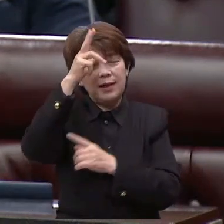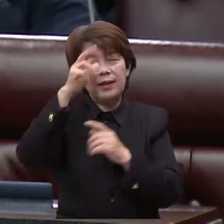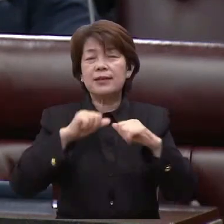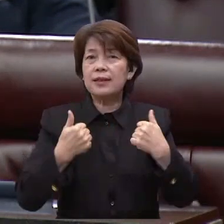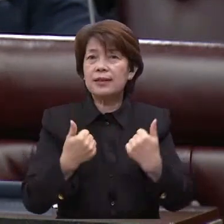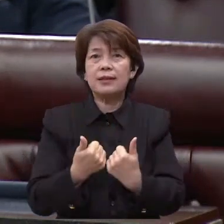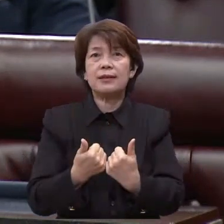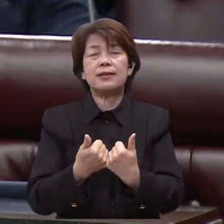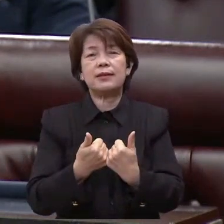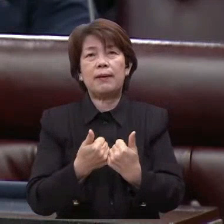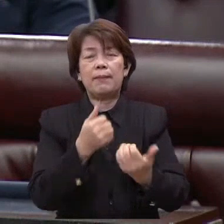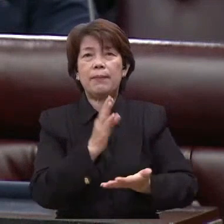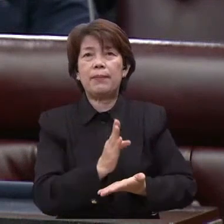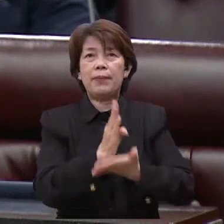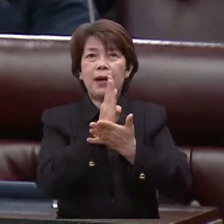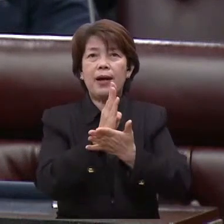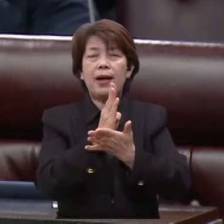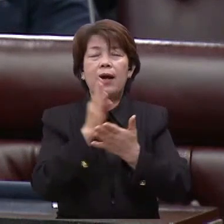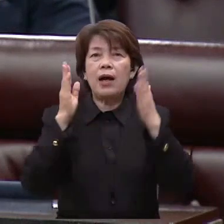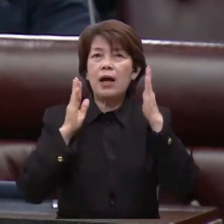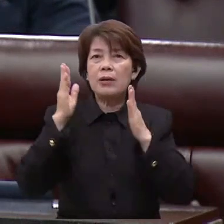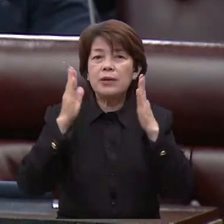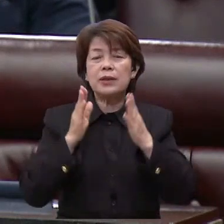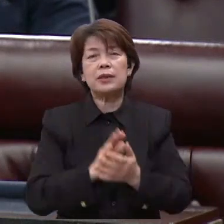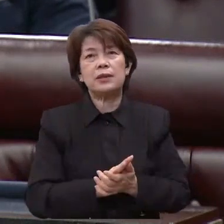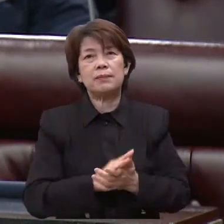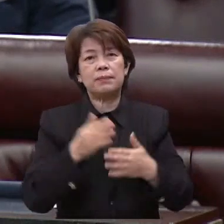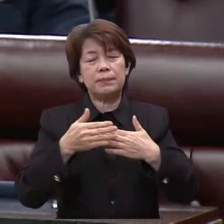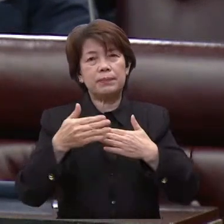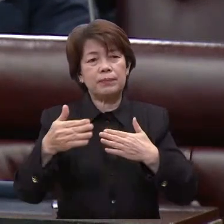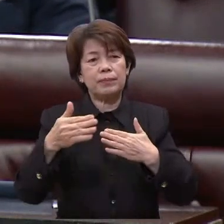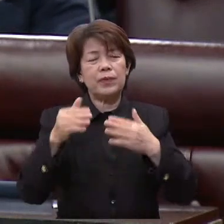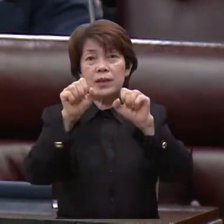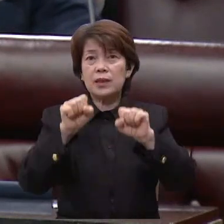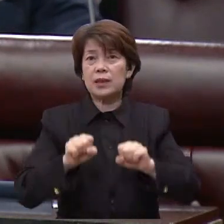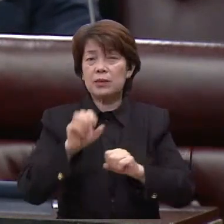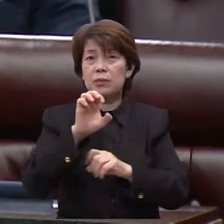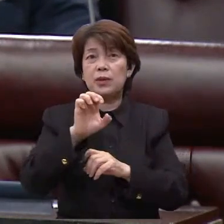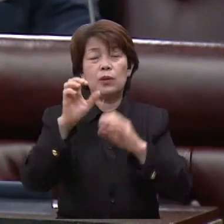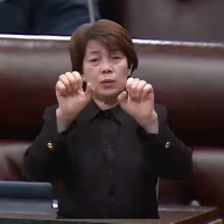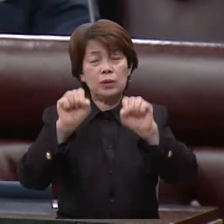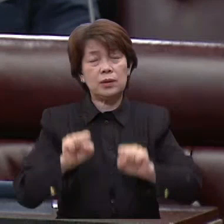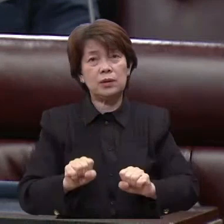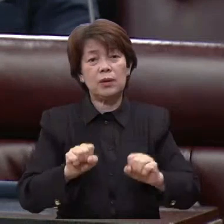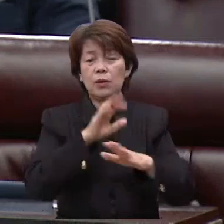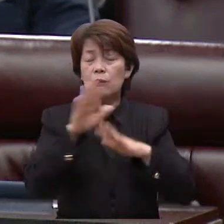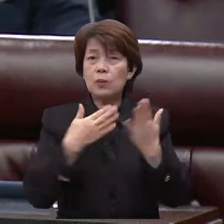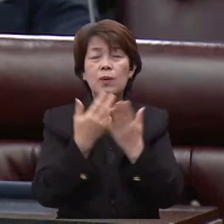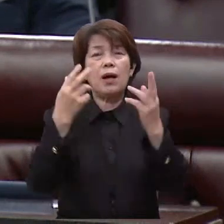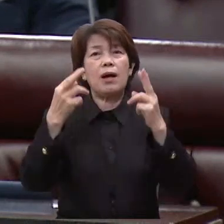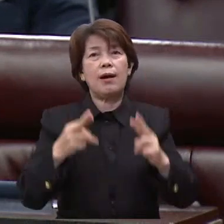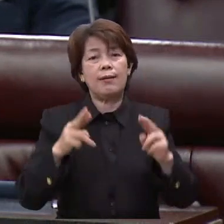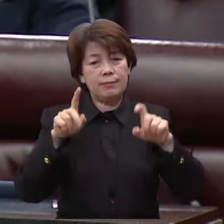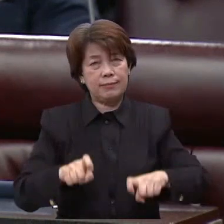persekutuan Negeri sehingga ke tingkat daerah melalui ekosistem ini rakyat juga berupaya meningkatkan